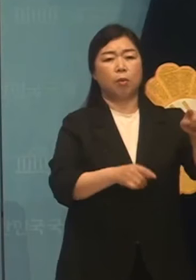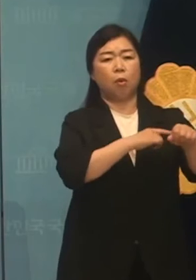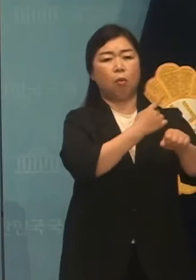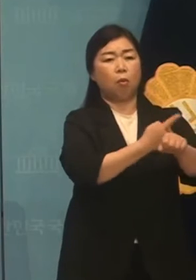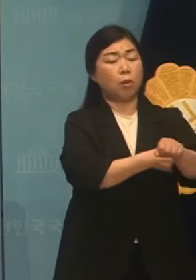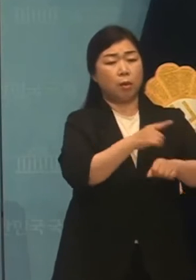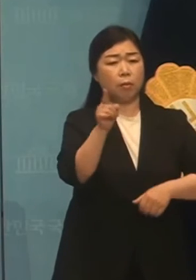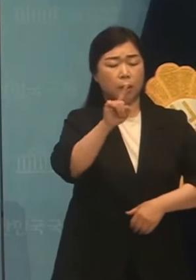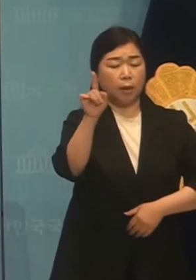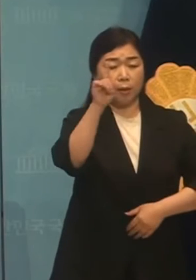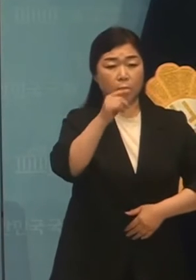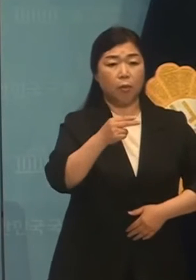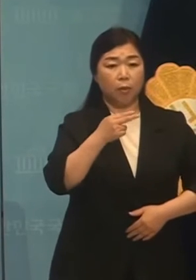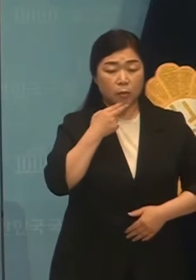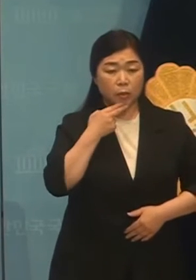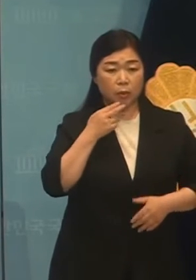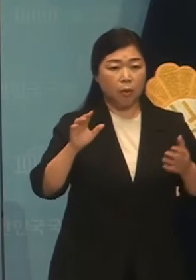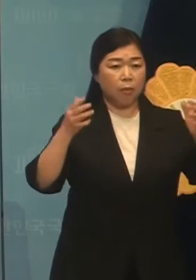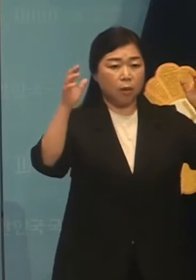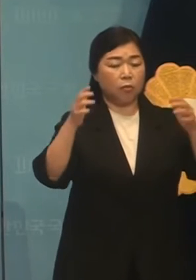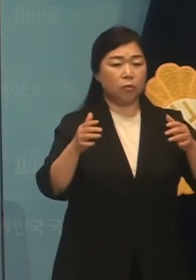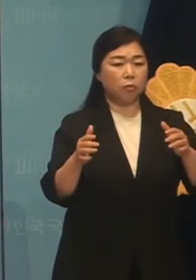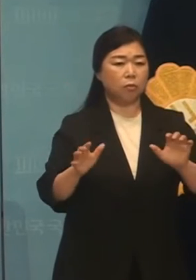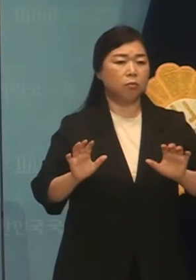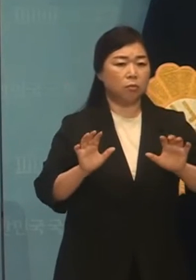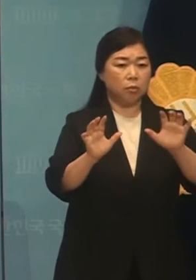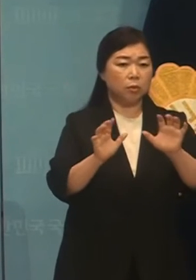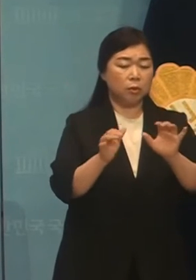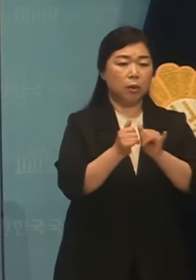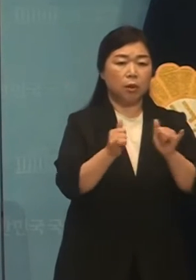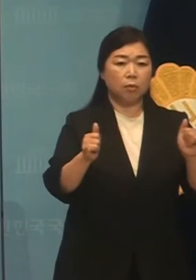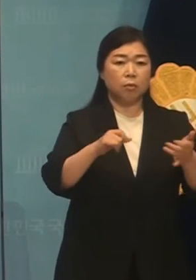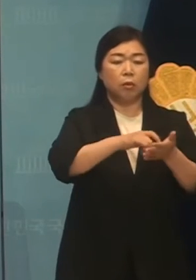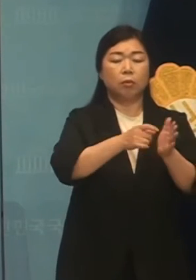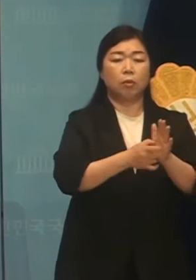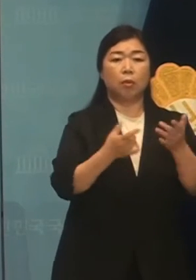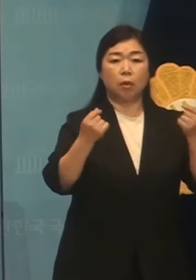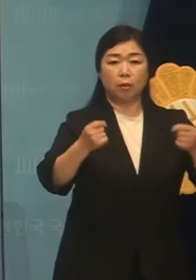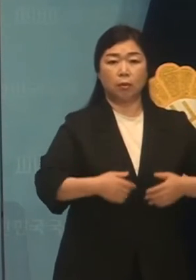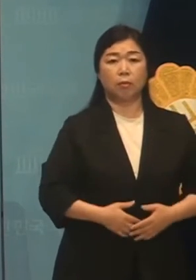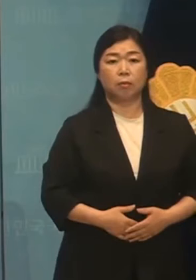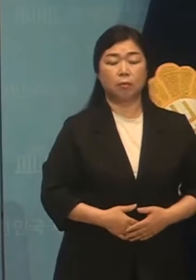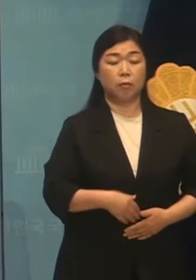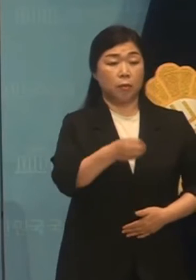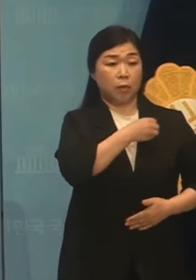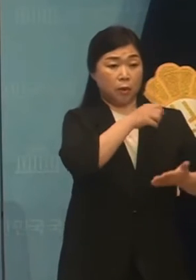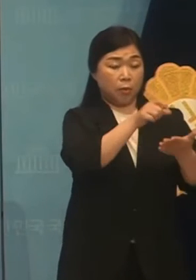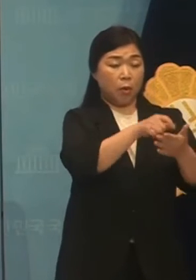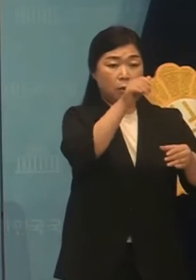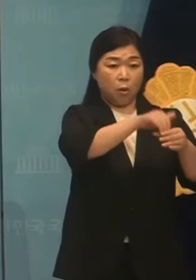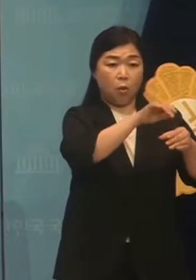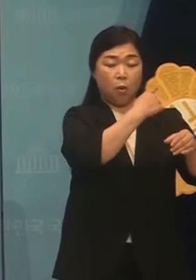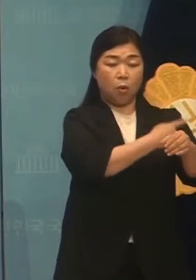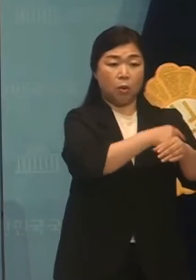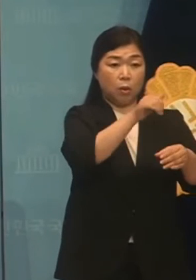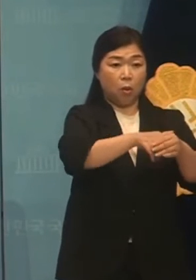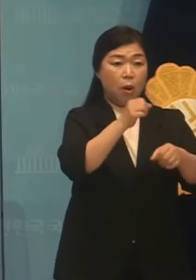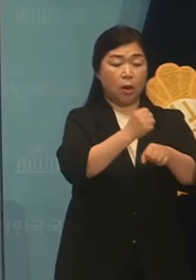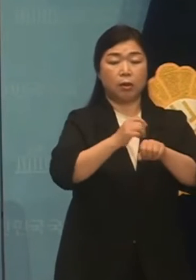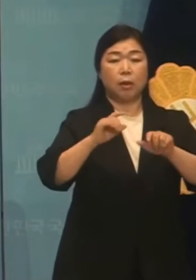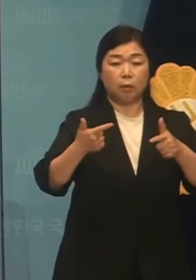권한은 하나도 없는 박수부대로 전락하고 있습니다. 당원에는 분명히 피선거권과 선거권